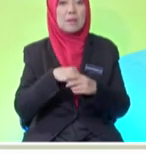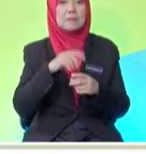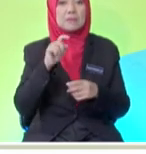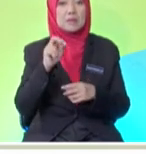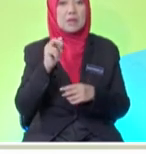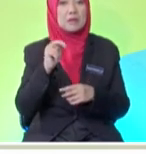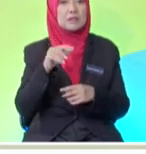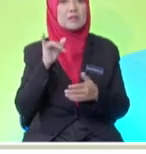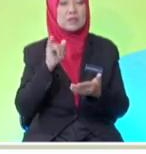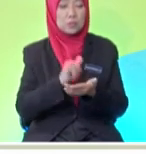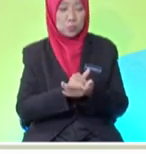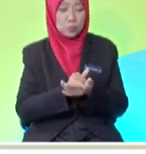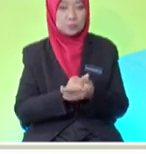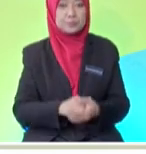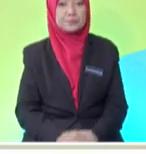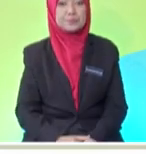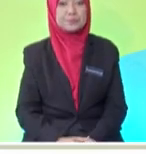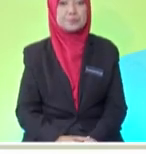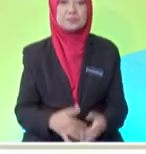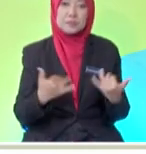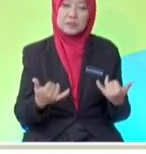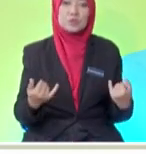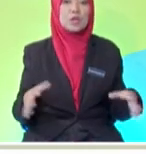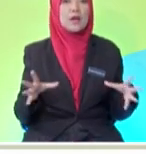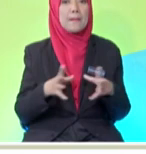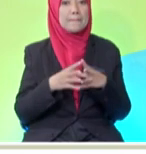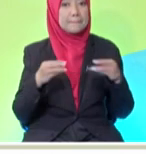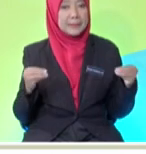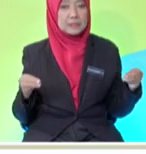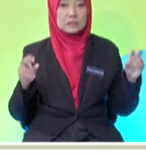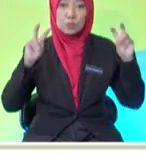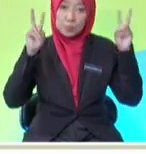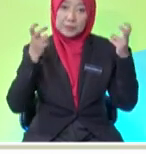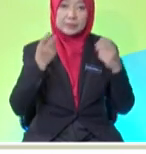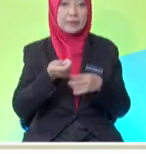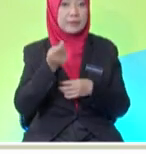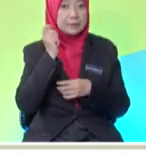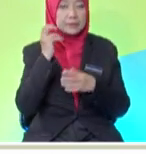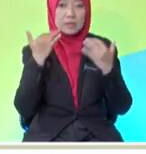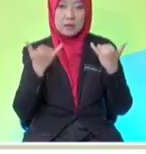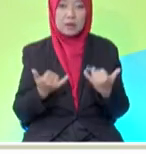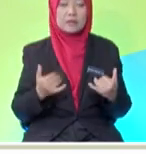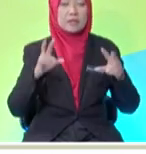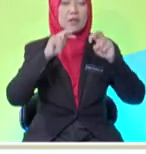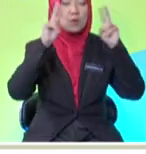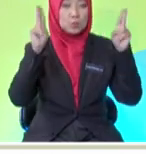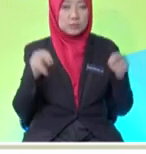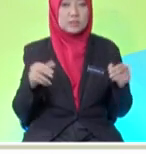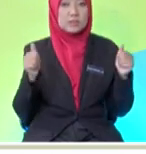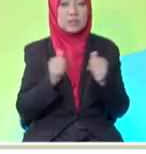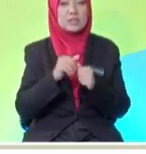Oke baik kita udah habis berkaitan dengan topik tadi Oke jadi Kita uji pelajaran ini dengan beberapa